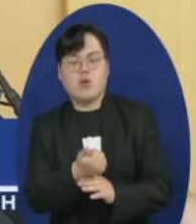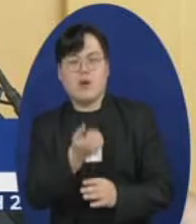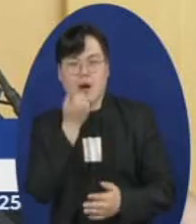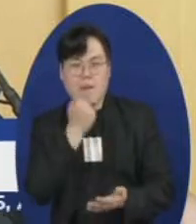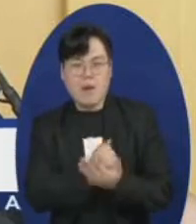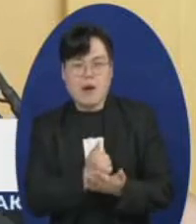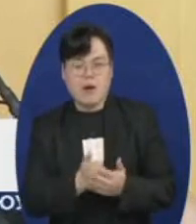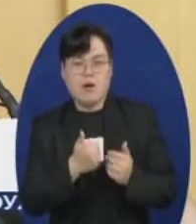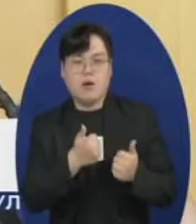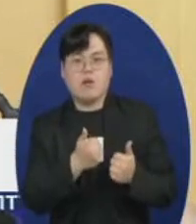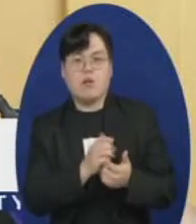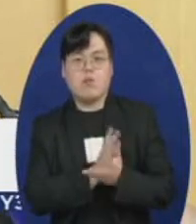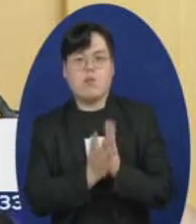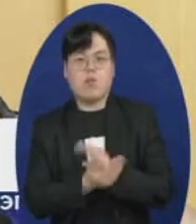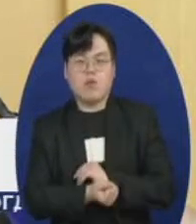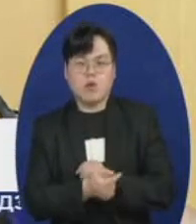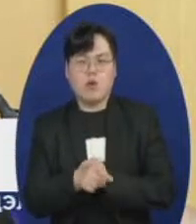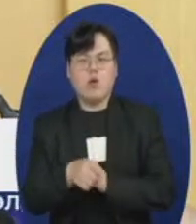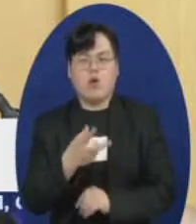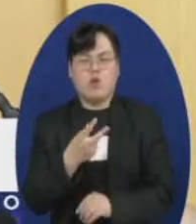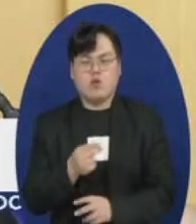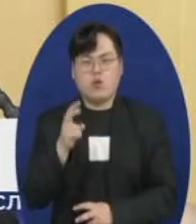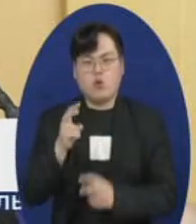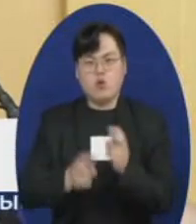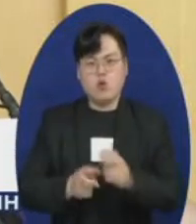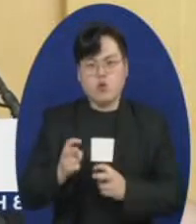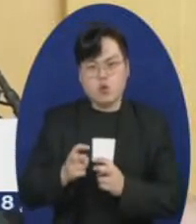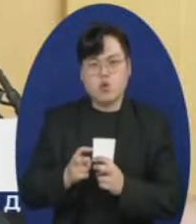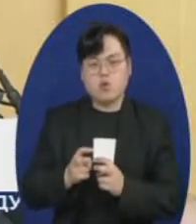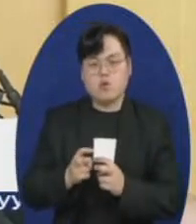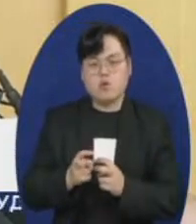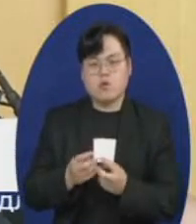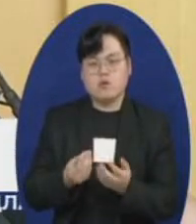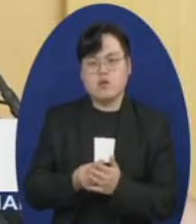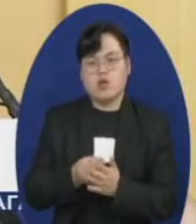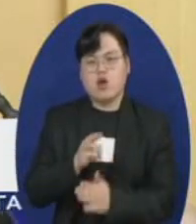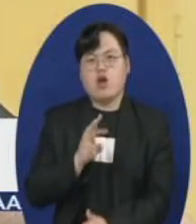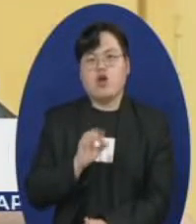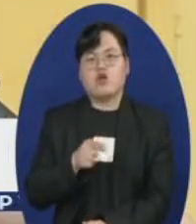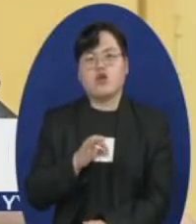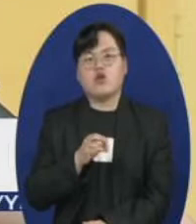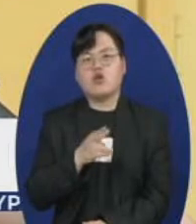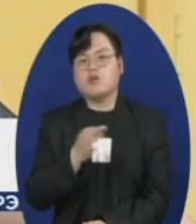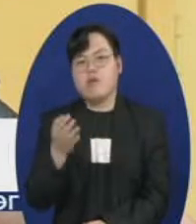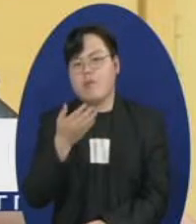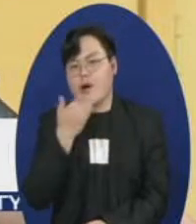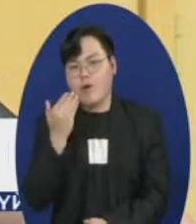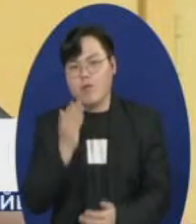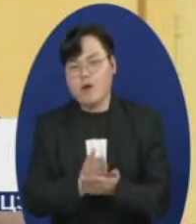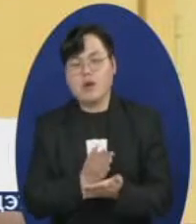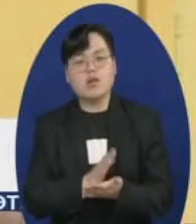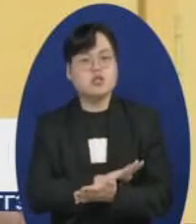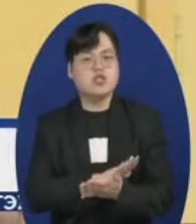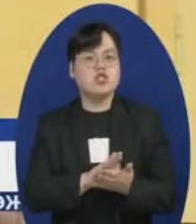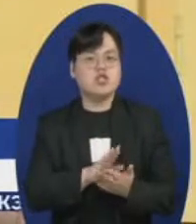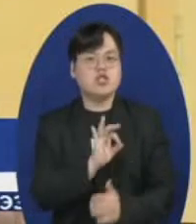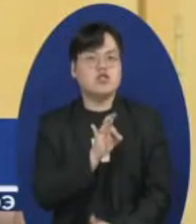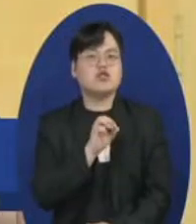дүнтэй тогтоогдчихад байхад хамгийн гол нь энийг үйлдвэрлэл нэвтрүүлэх юм тогтолцоо нь бол бараг байхгүй байгаа юм байна. Шинэ